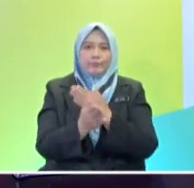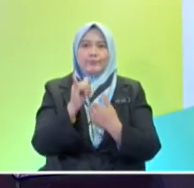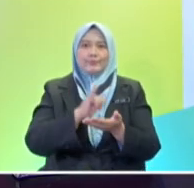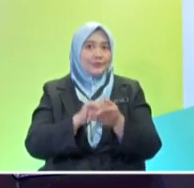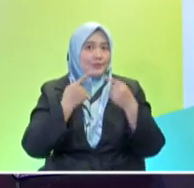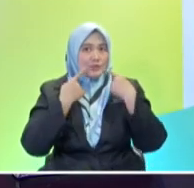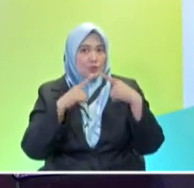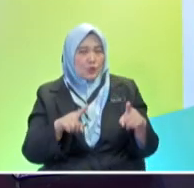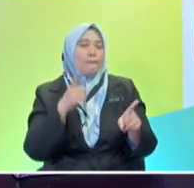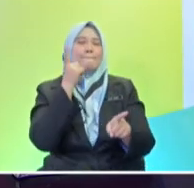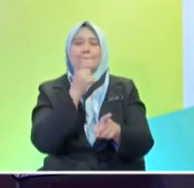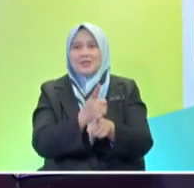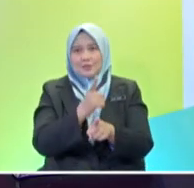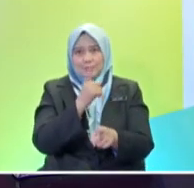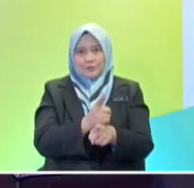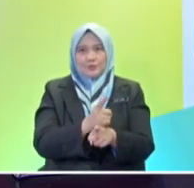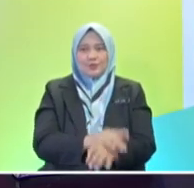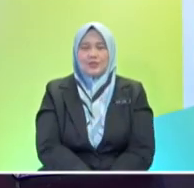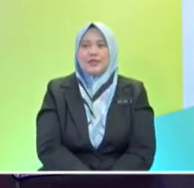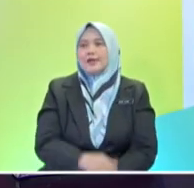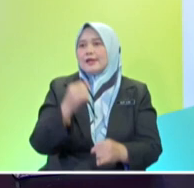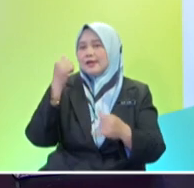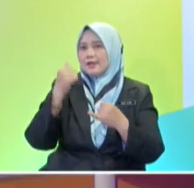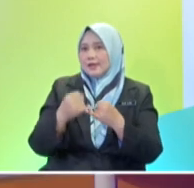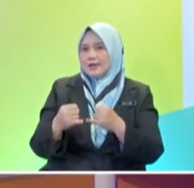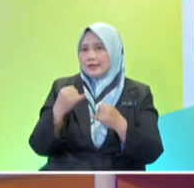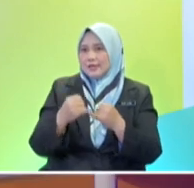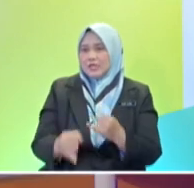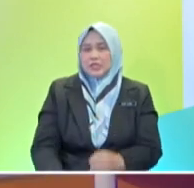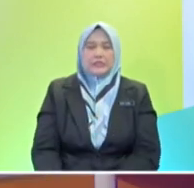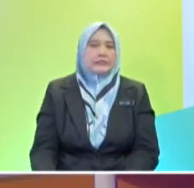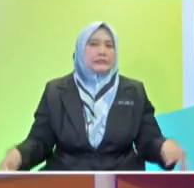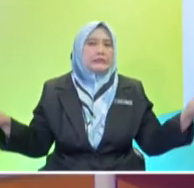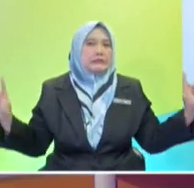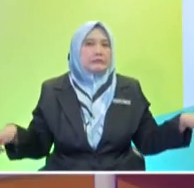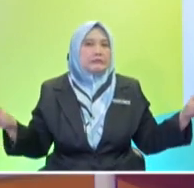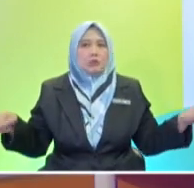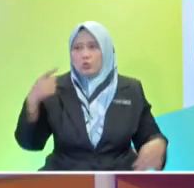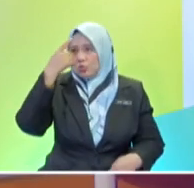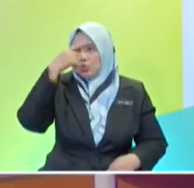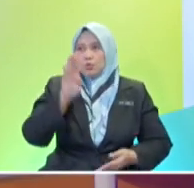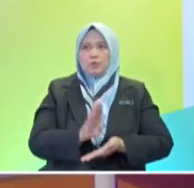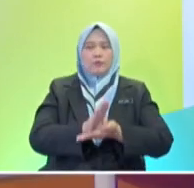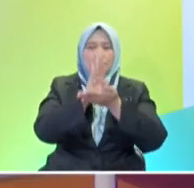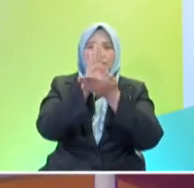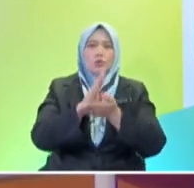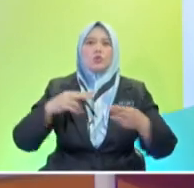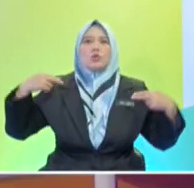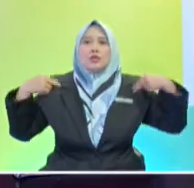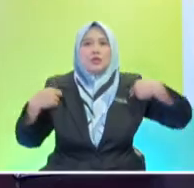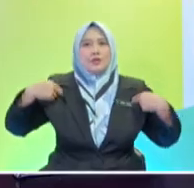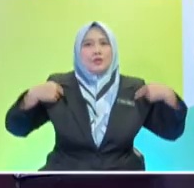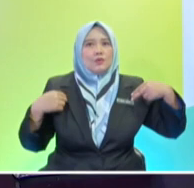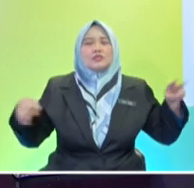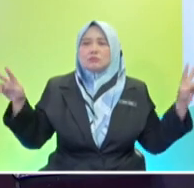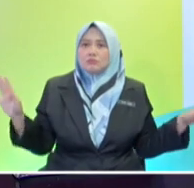murid-murid di rumah juga dapat jawapan yang betul. Dan akhir sekali, kepak membantu haiwan terbang. Terbang.